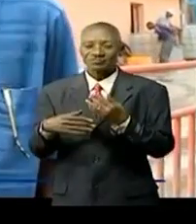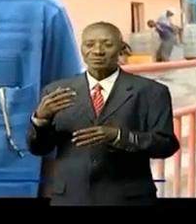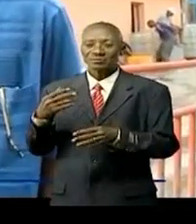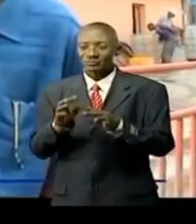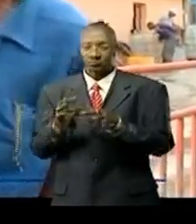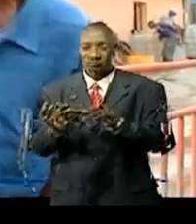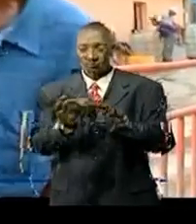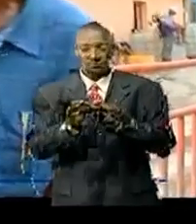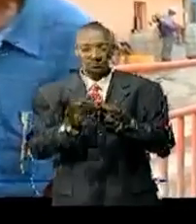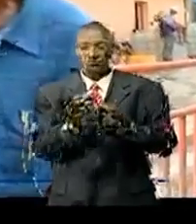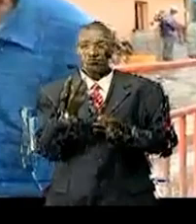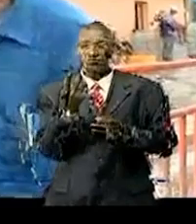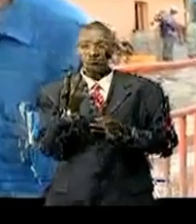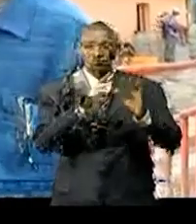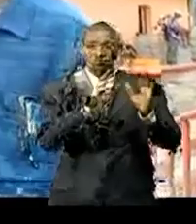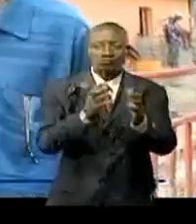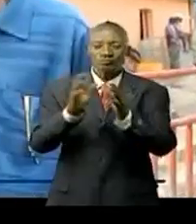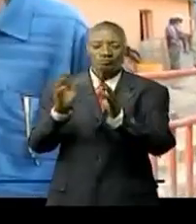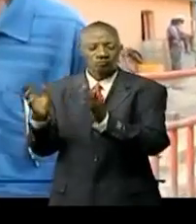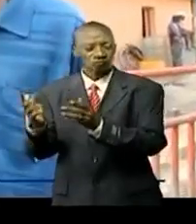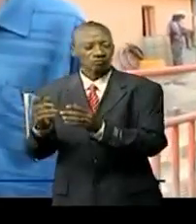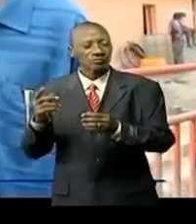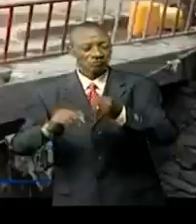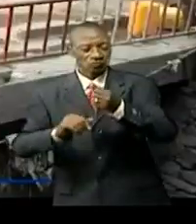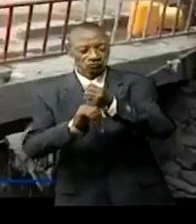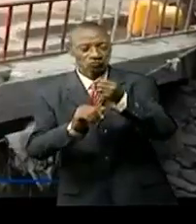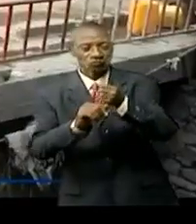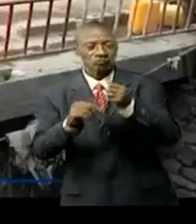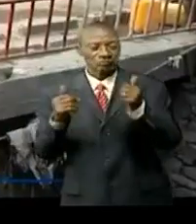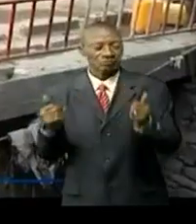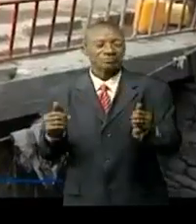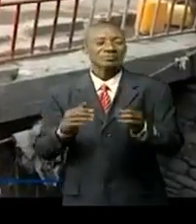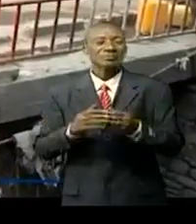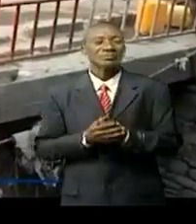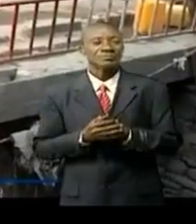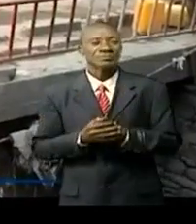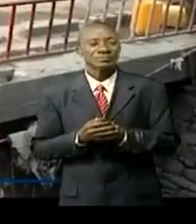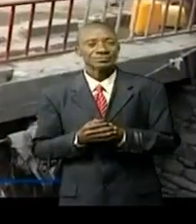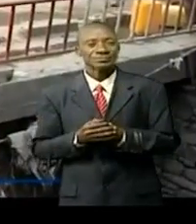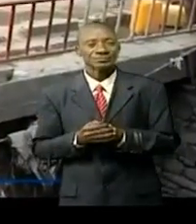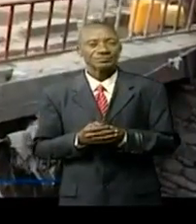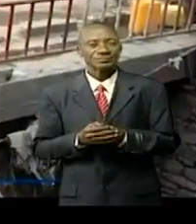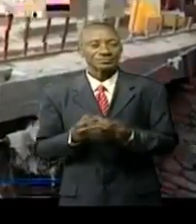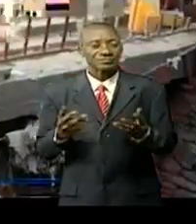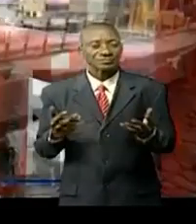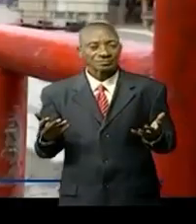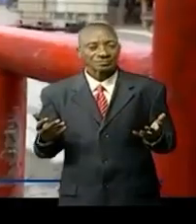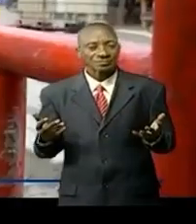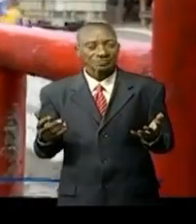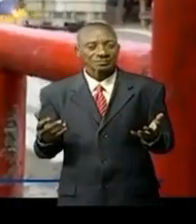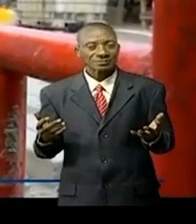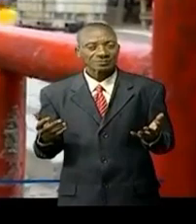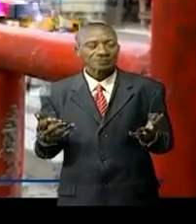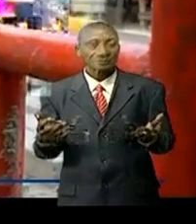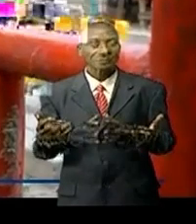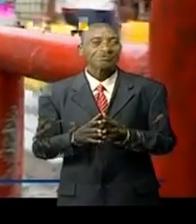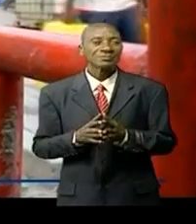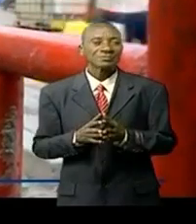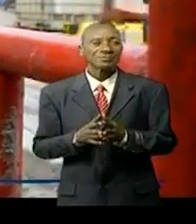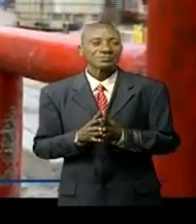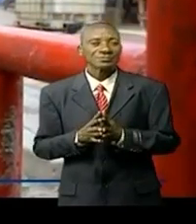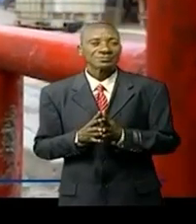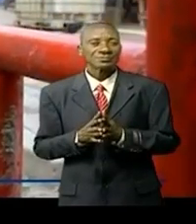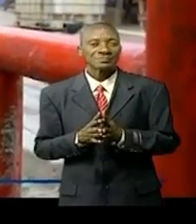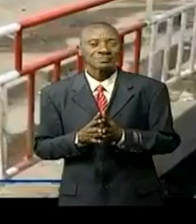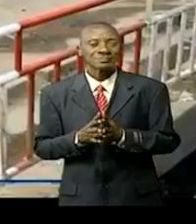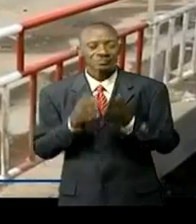d'un meeting pour la révolution au stade Lumumba. Ce pont d'une capacité de près de 10 tonnes avec 8 mètres de longueur, 4